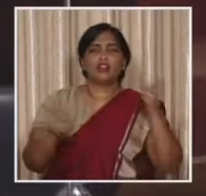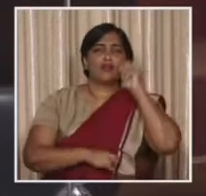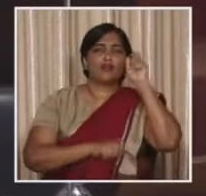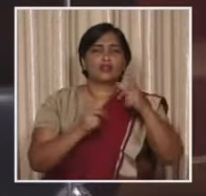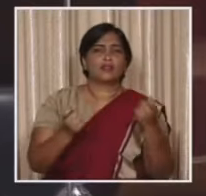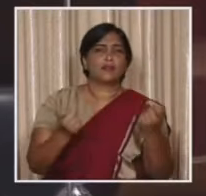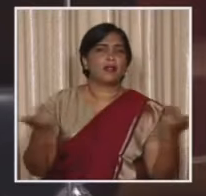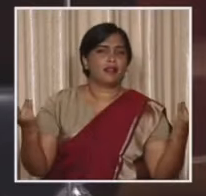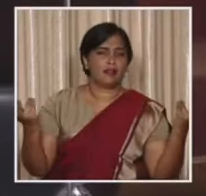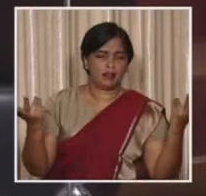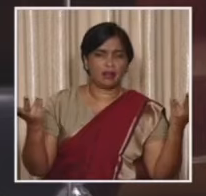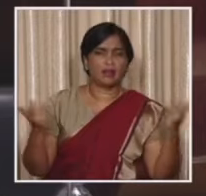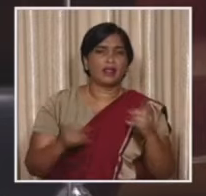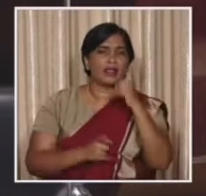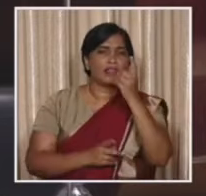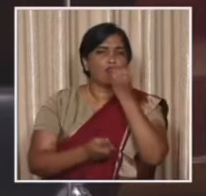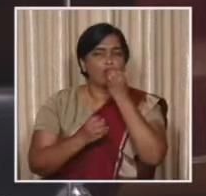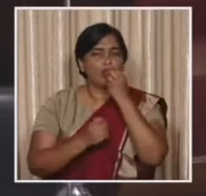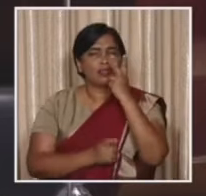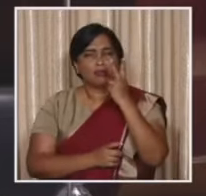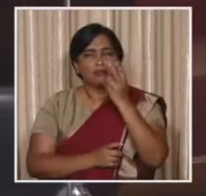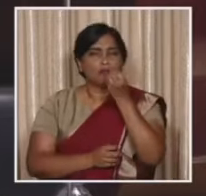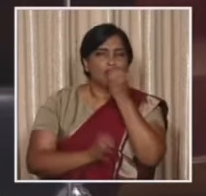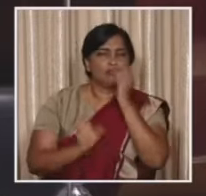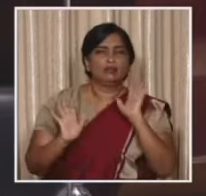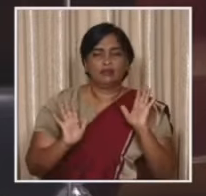නැහැ. එක වේලයි දෙවේලයි කන්නේ.